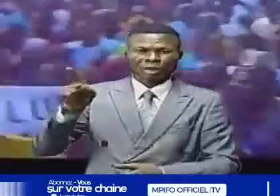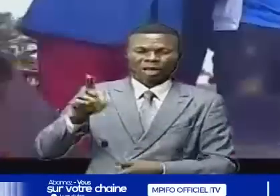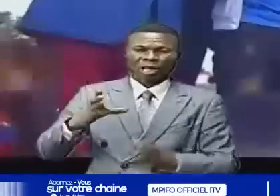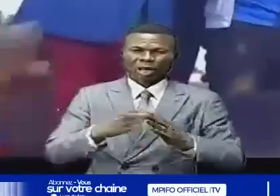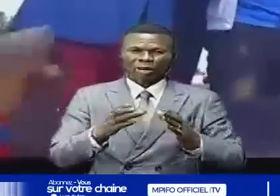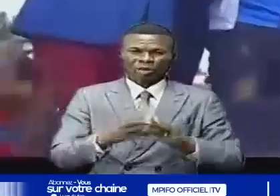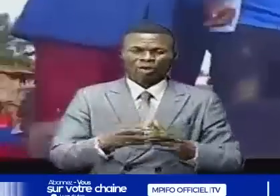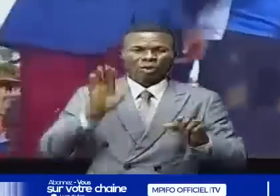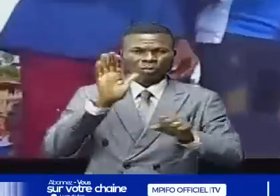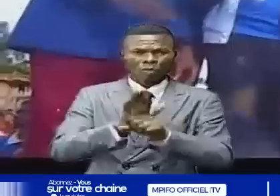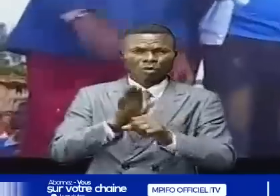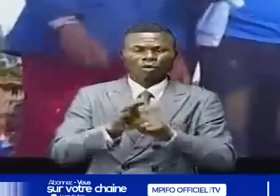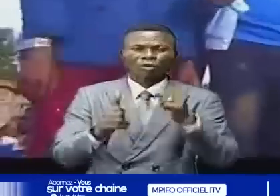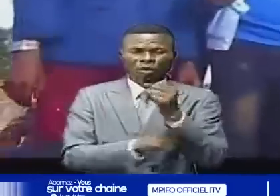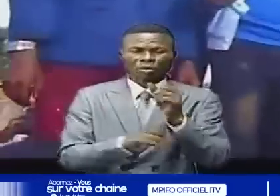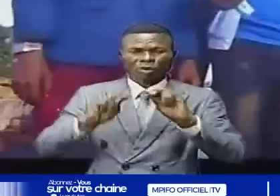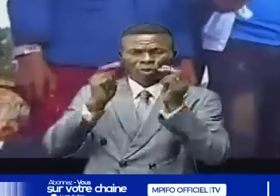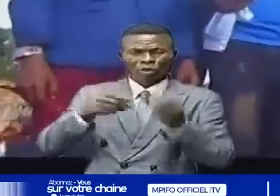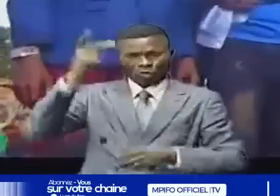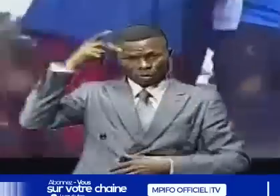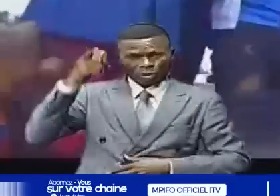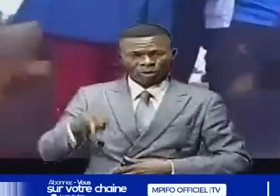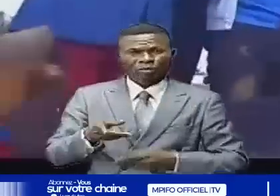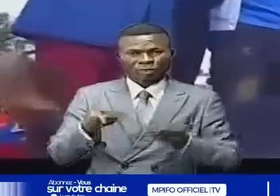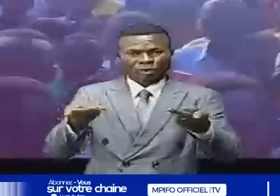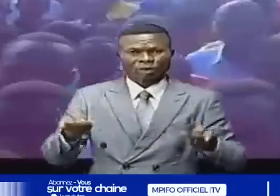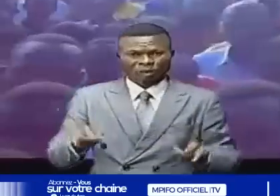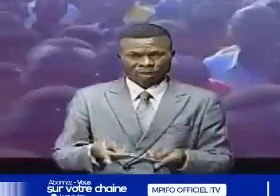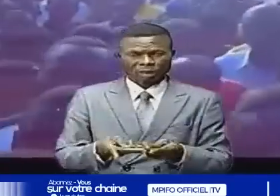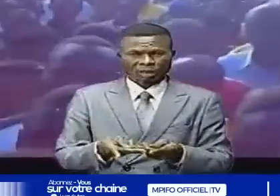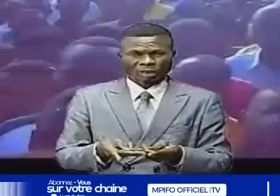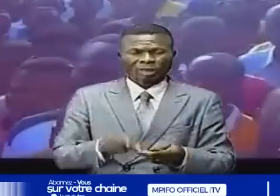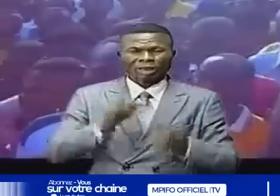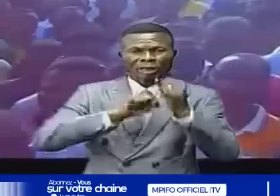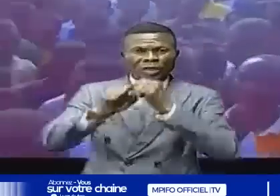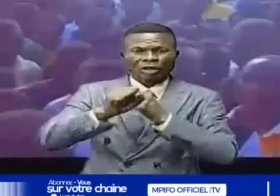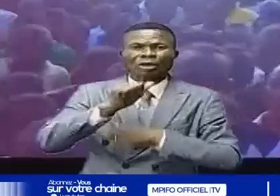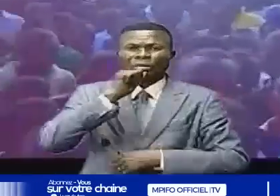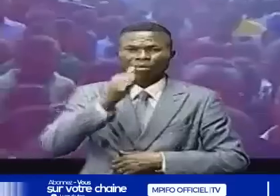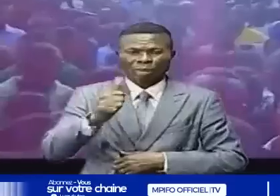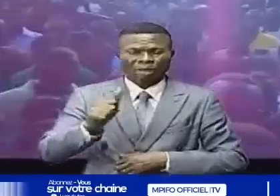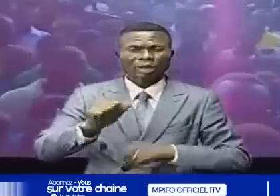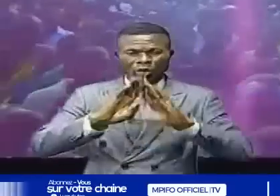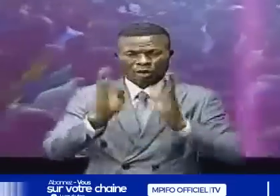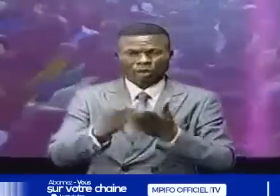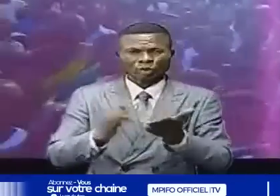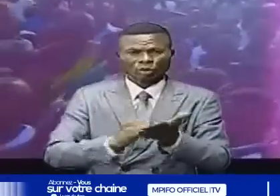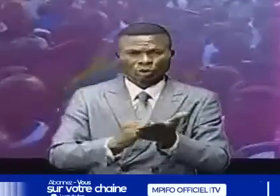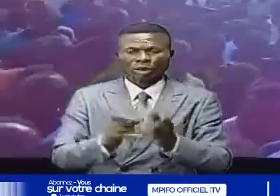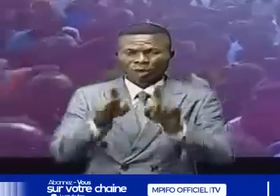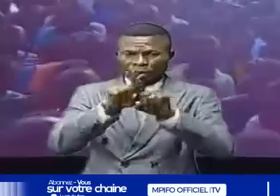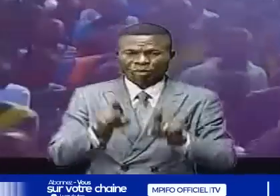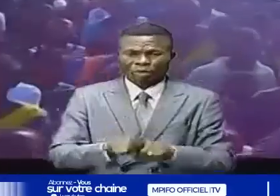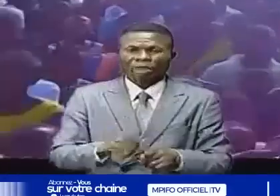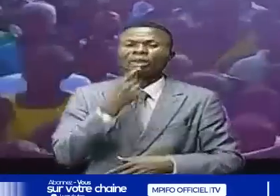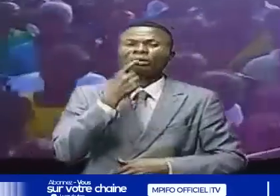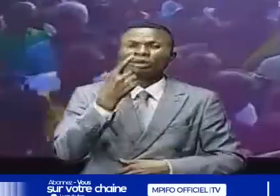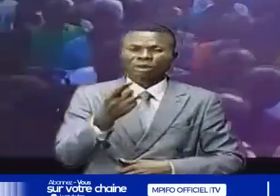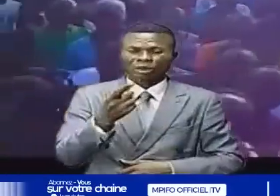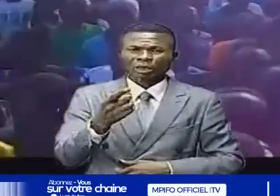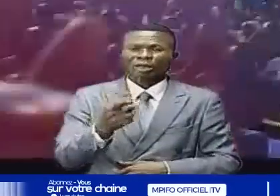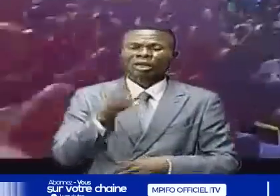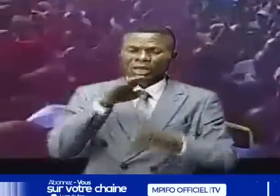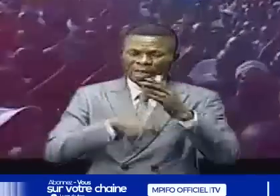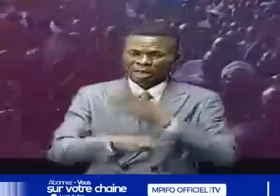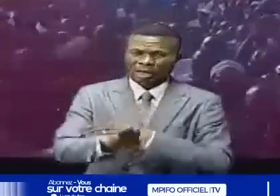par une foule de sympathisants. Sur le terrain, il a non seulement sensibilisé à l'enrôlement des électeurs, mais aussi à l'adhésion de